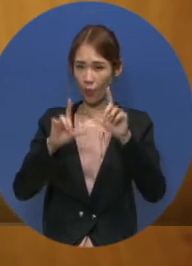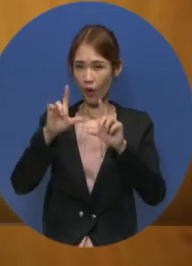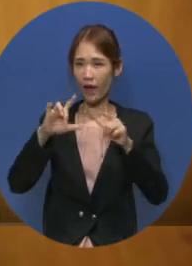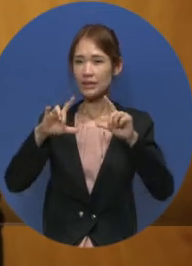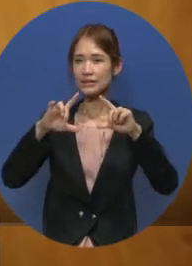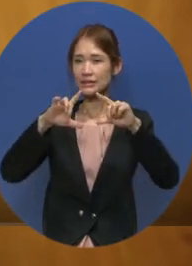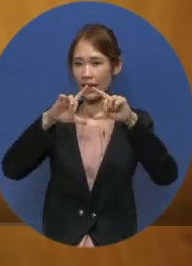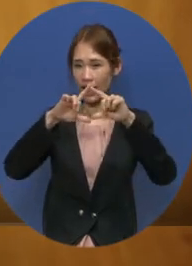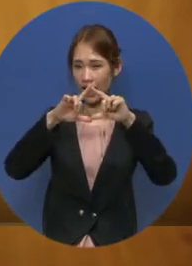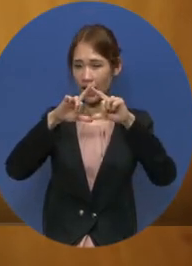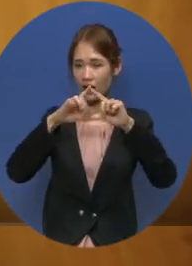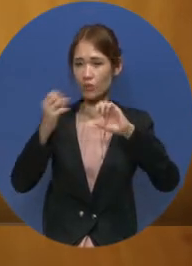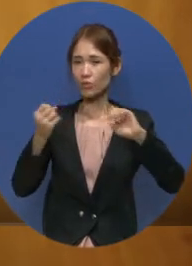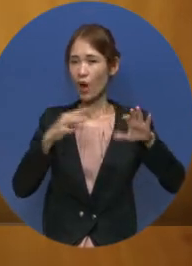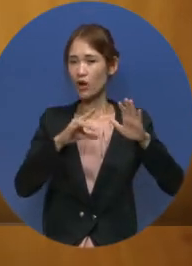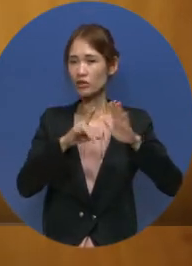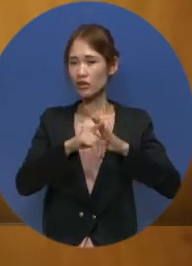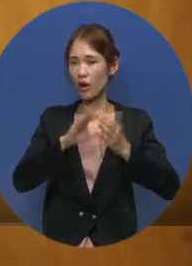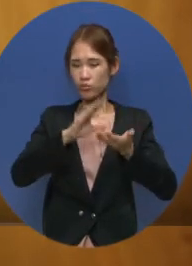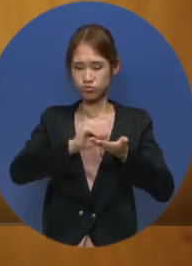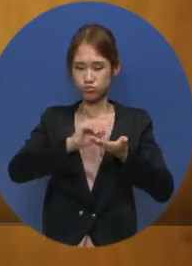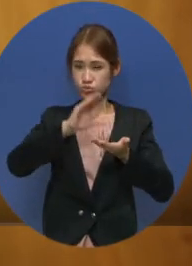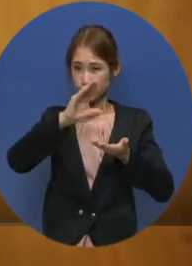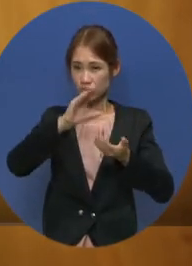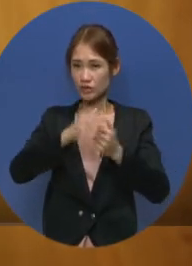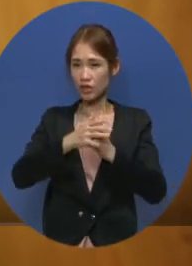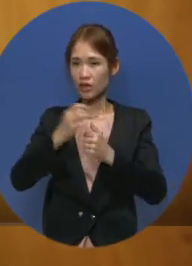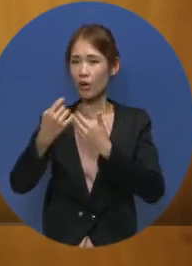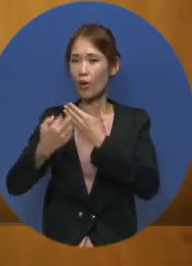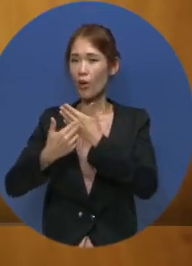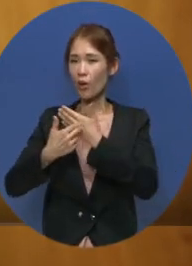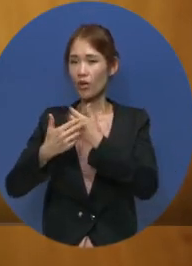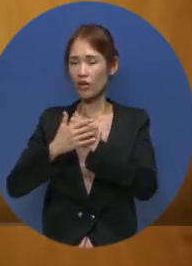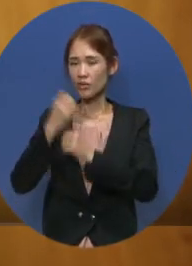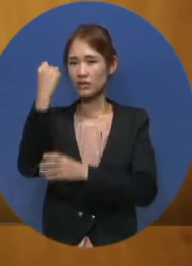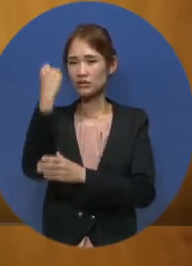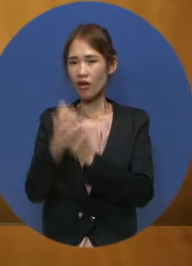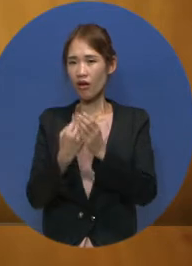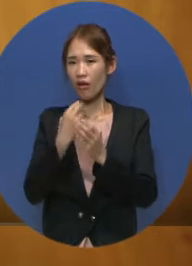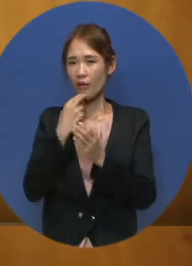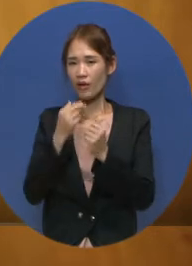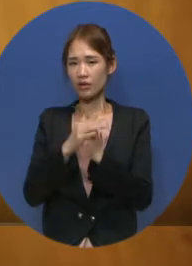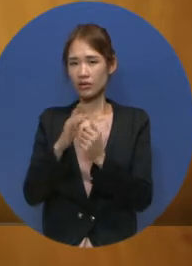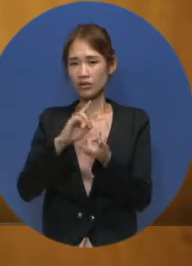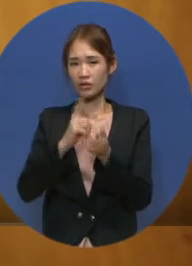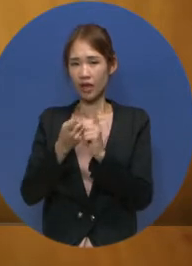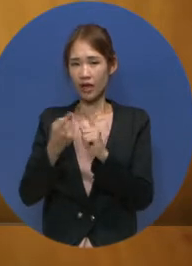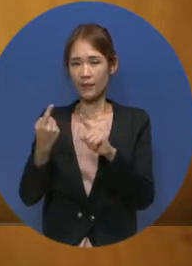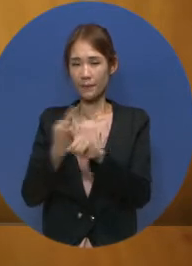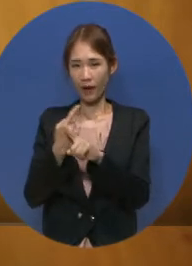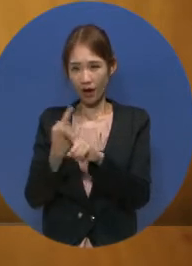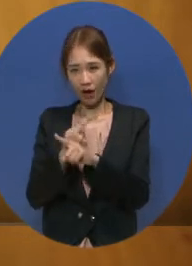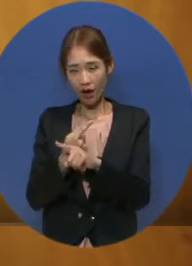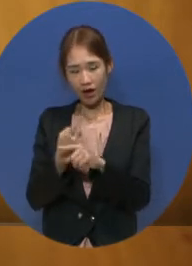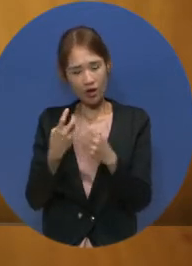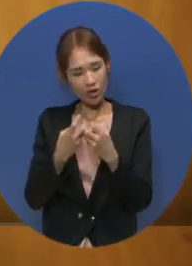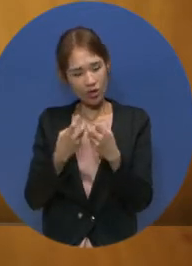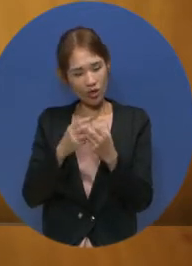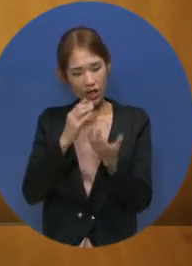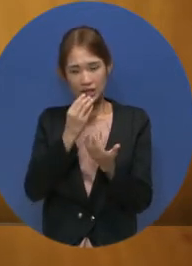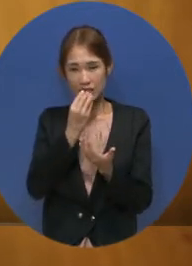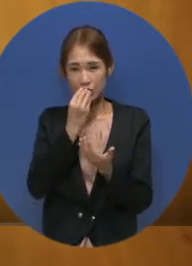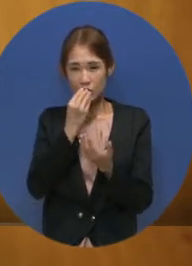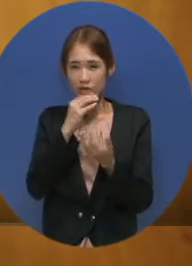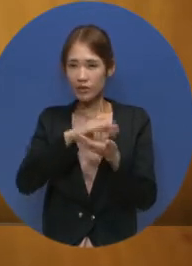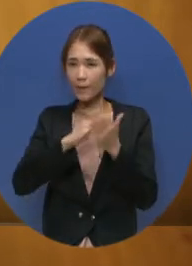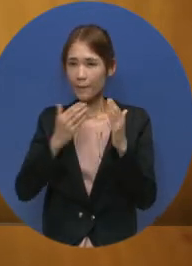입체라서 버렸을 때 부피도 굉장히 크고 그리고 코팅된 종이기 때문에 썩지 않습니다. 그래서 그거의 대체제로 어떻게 샌드위치 박스의